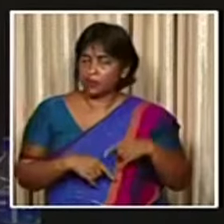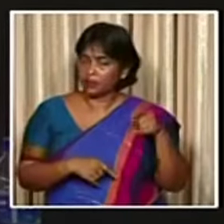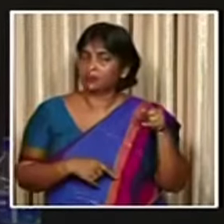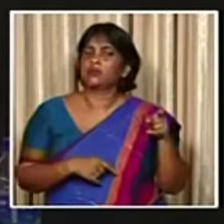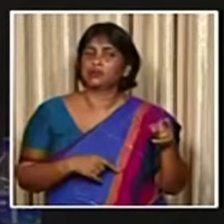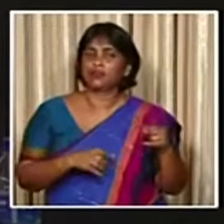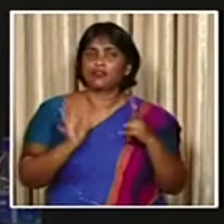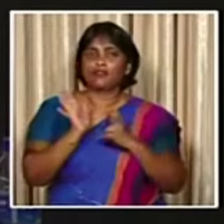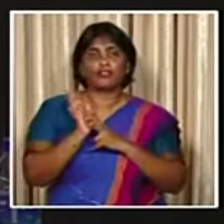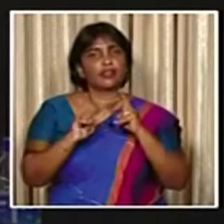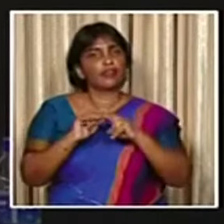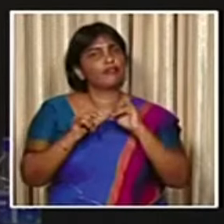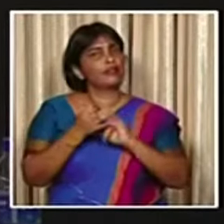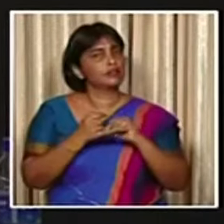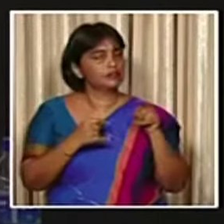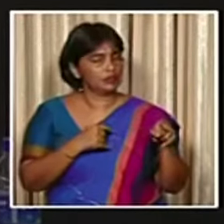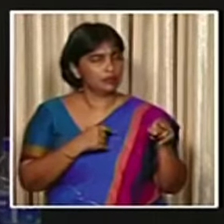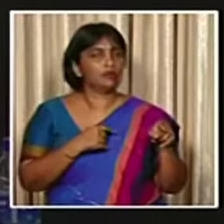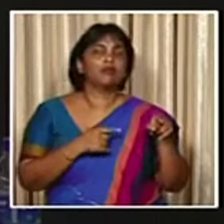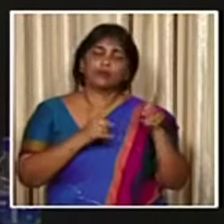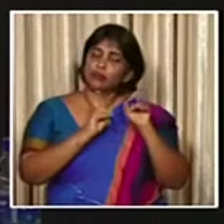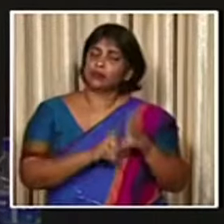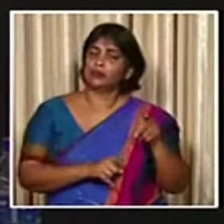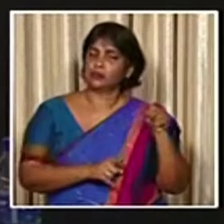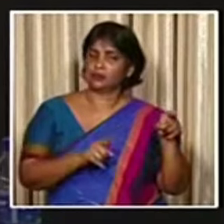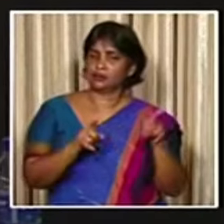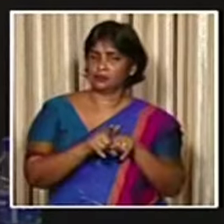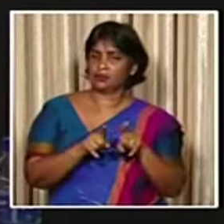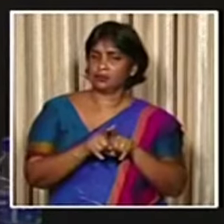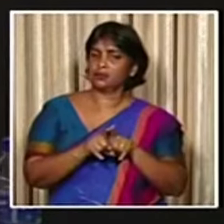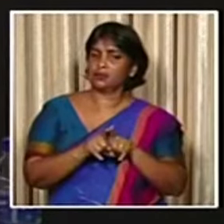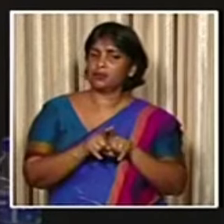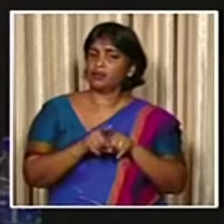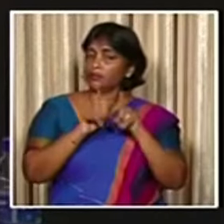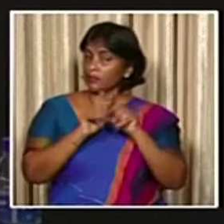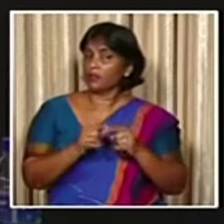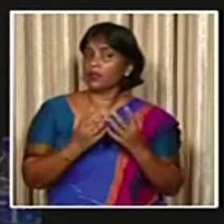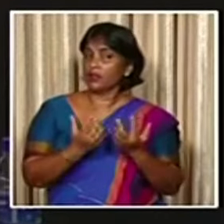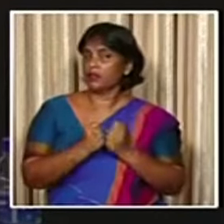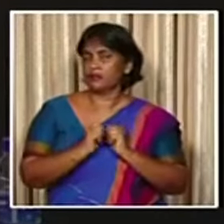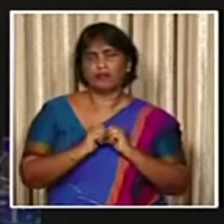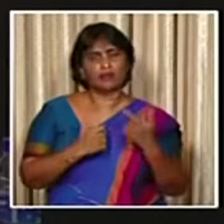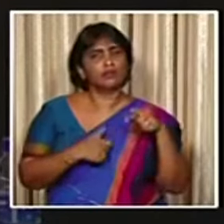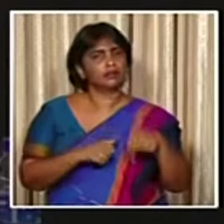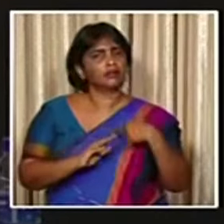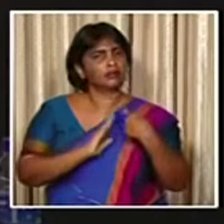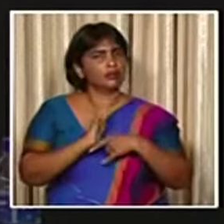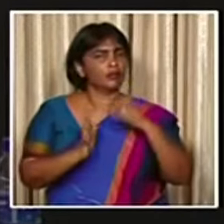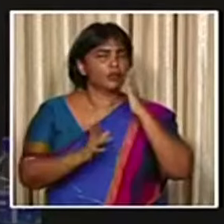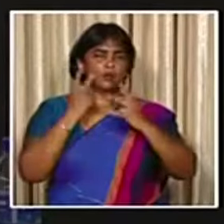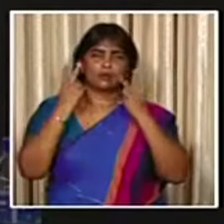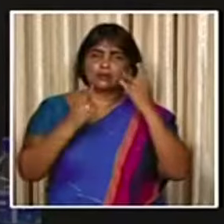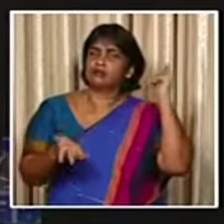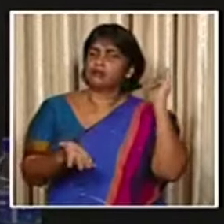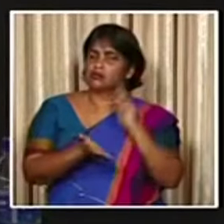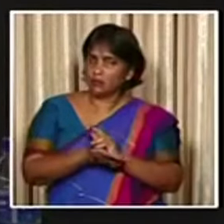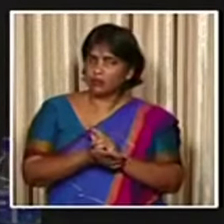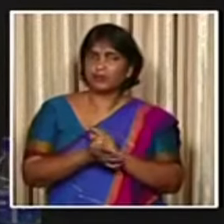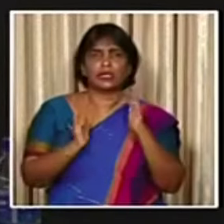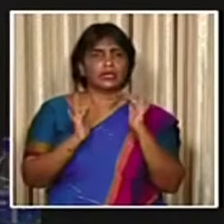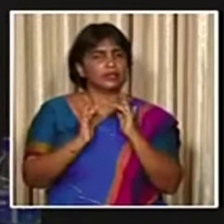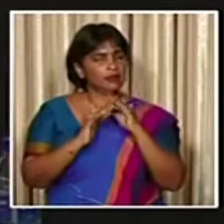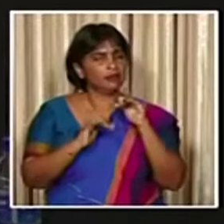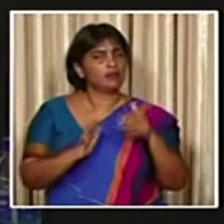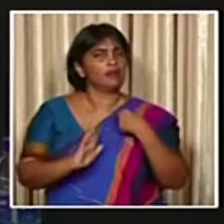කරන්නේ VFS එක හරහා. හරි, මේ මේ මෙහෙම මෙහෙම අවශ්‍යතාවයක් නැහැ මේ රටේ ඉන්න සංචාරකයන්ට.